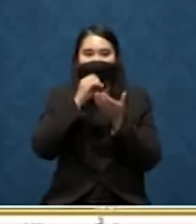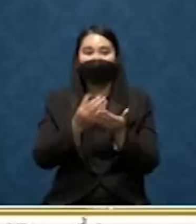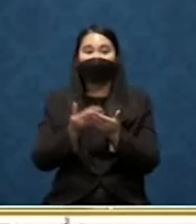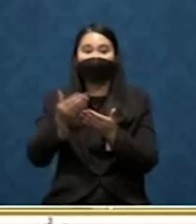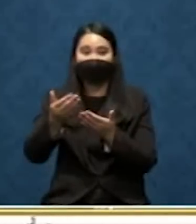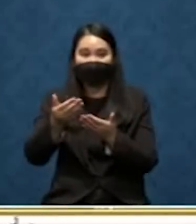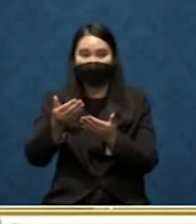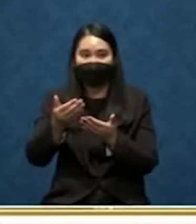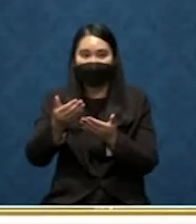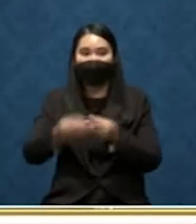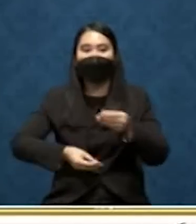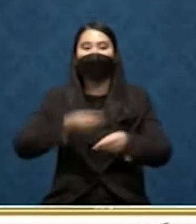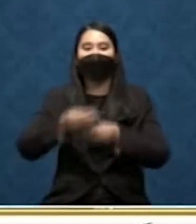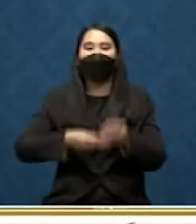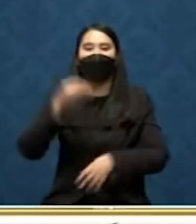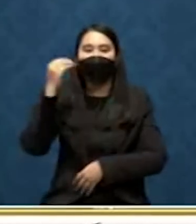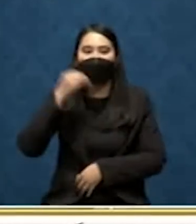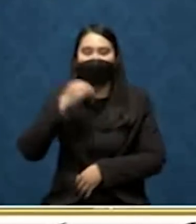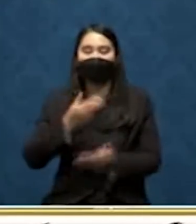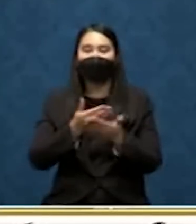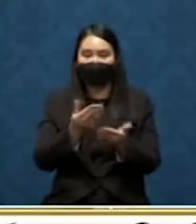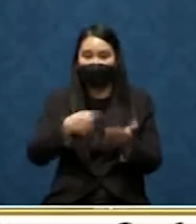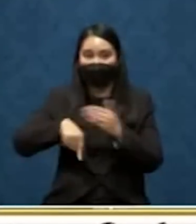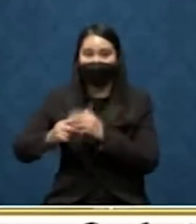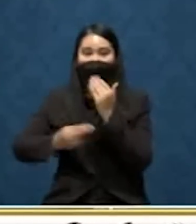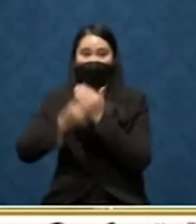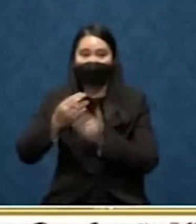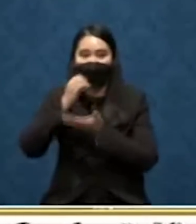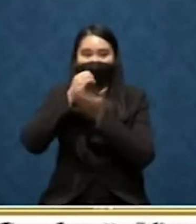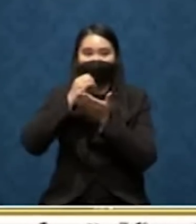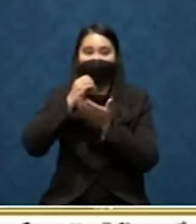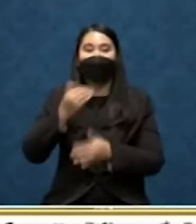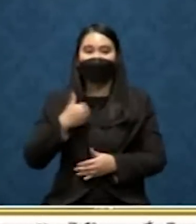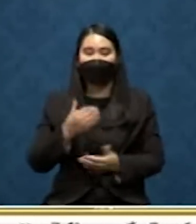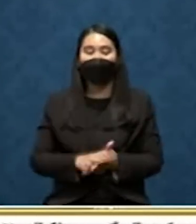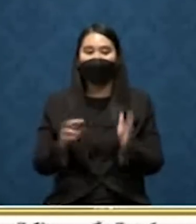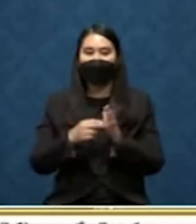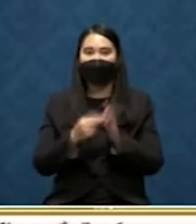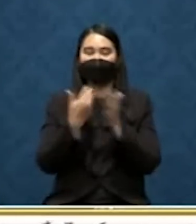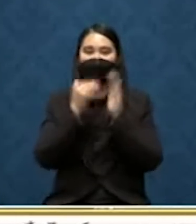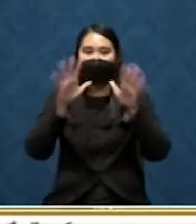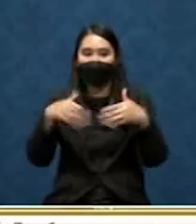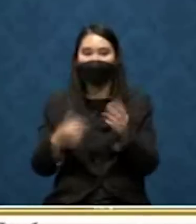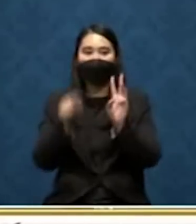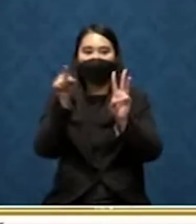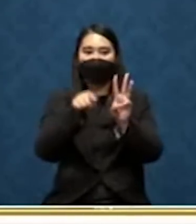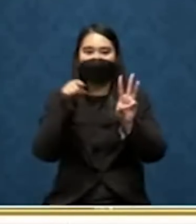ที่เป็นเอเย่นขาประจำที่นั่นด้วยแล้วรายได้ของบ่อนเตical 6%